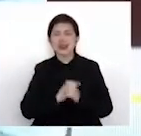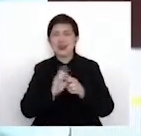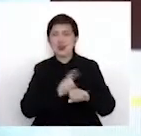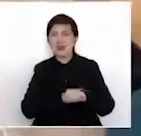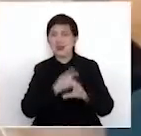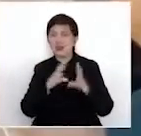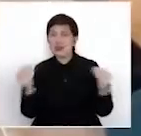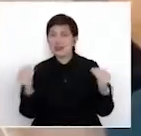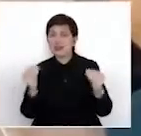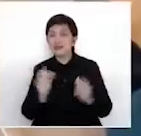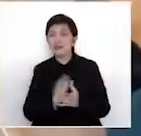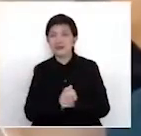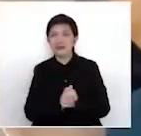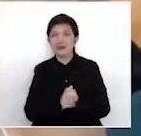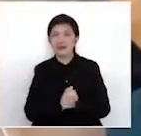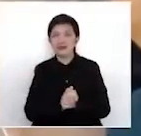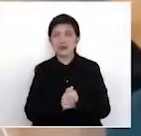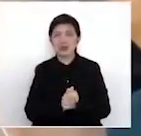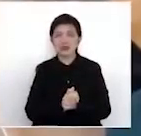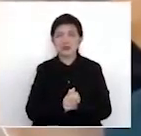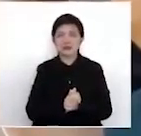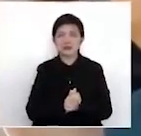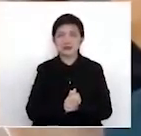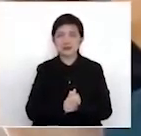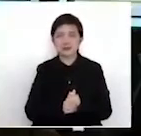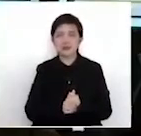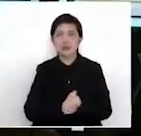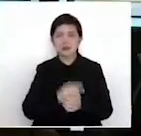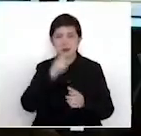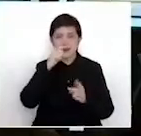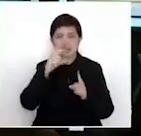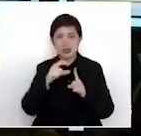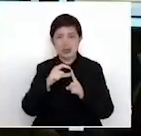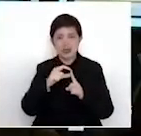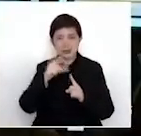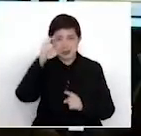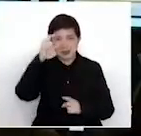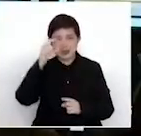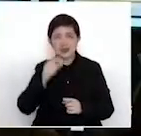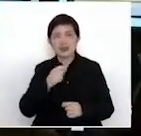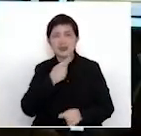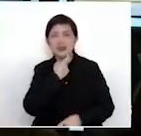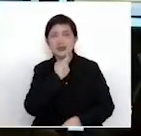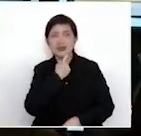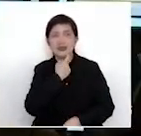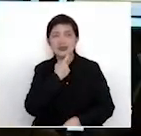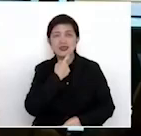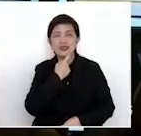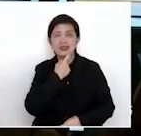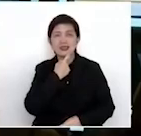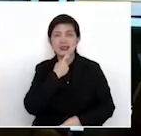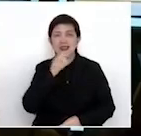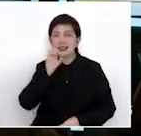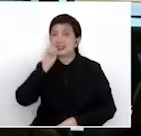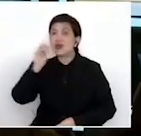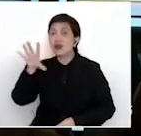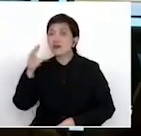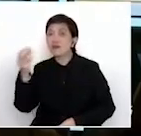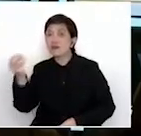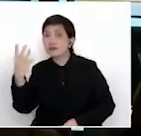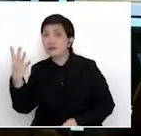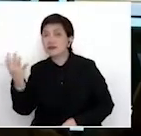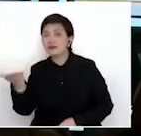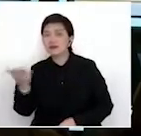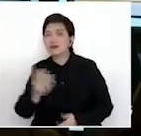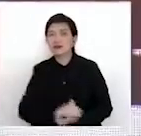habis selanjutnya kami persilakan bapakam dan bapak atau menangapi pernyataan Bapak Ridwan